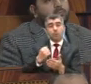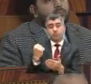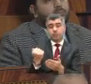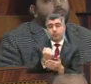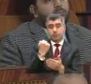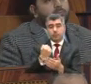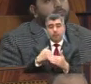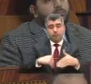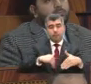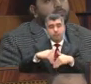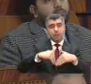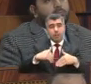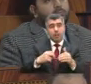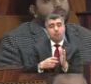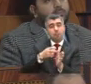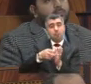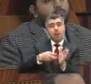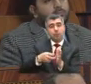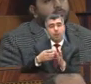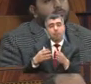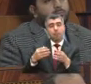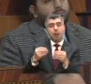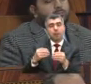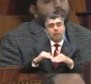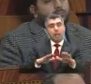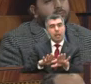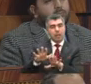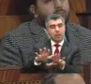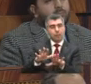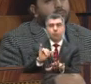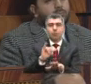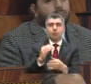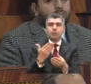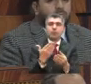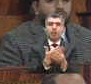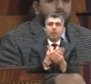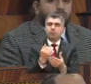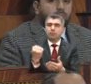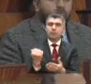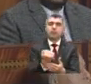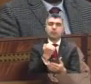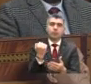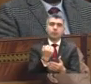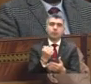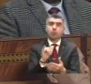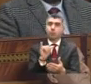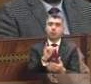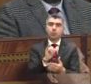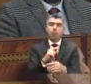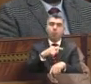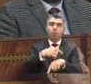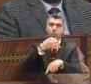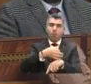الخط السككي مراكش أكادير يسائلكم سيد الوزير عن أسباب هذا التأخر في إنجازه وما هو